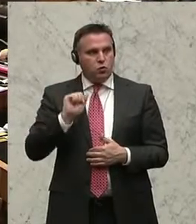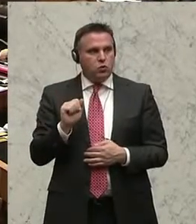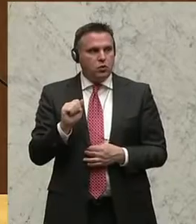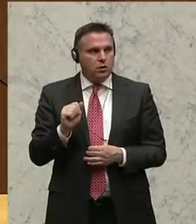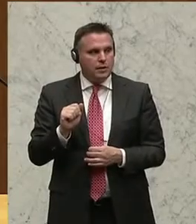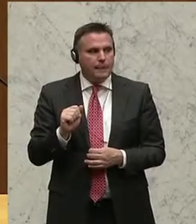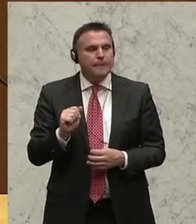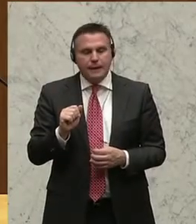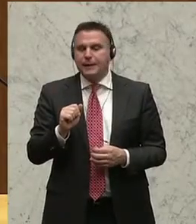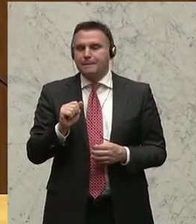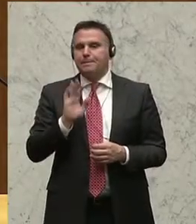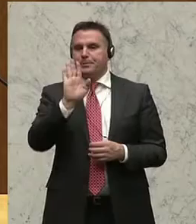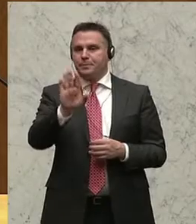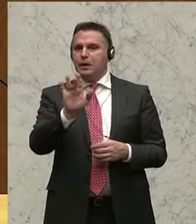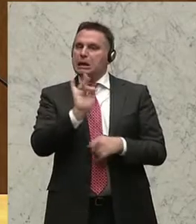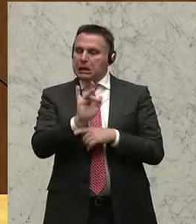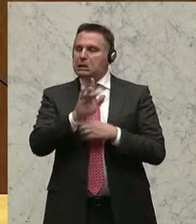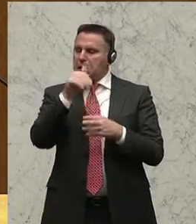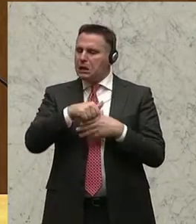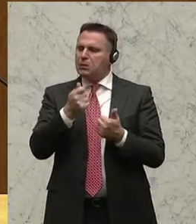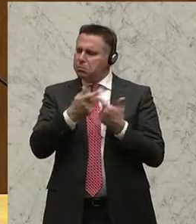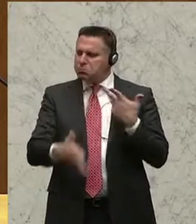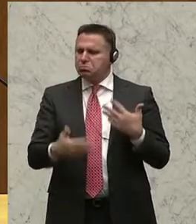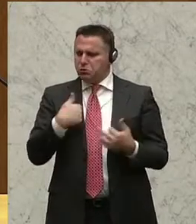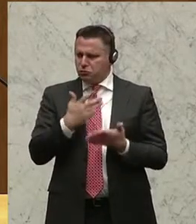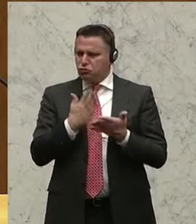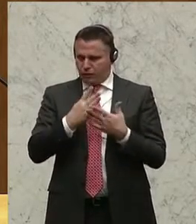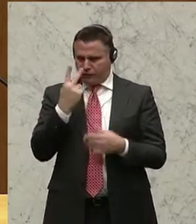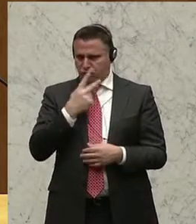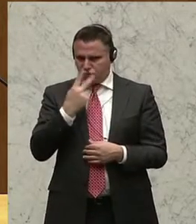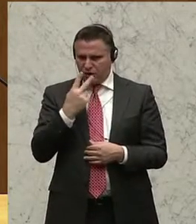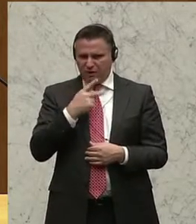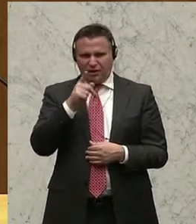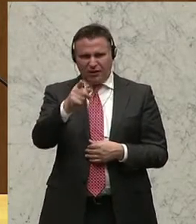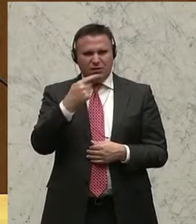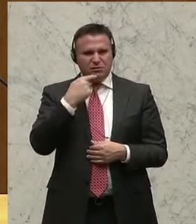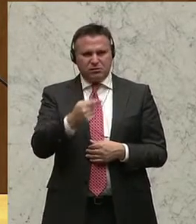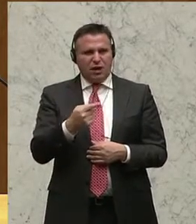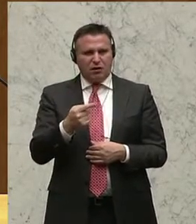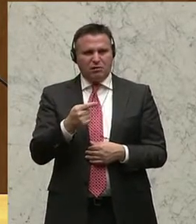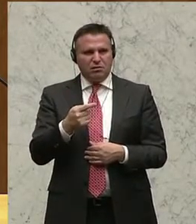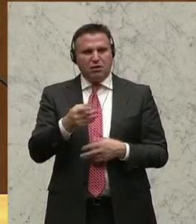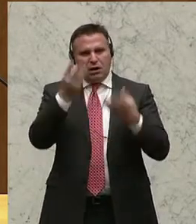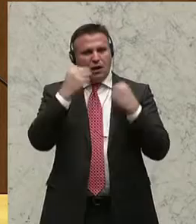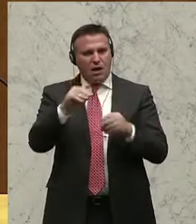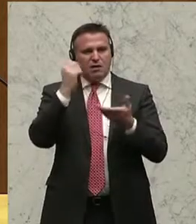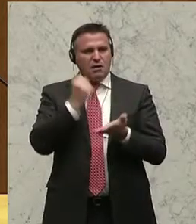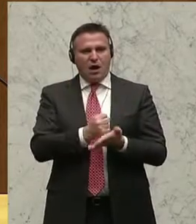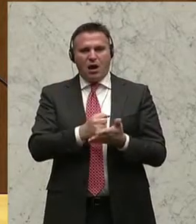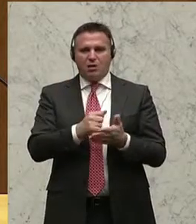verstehe einen Großteil Ihrer Kritik, aber ich kann nicht akzeptieren, dass Sie Tausende von